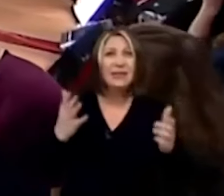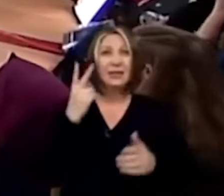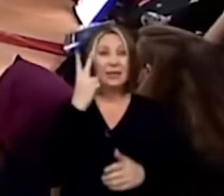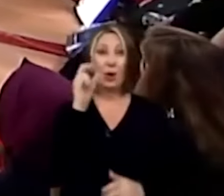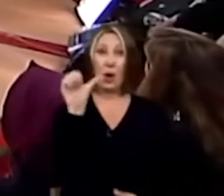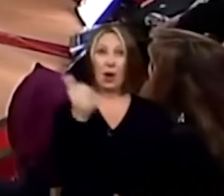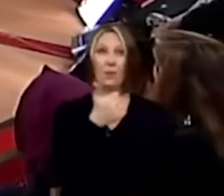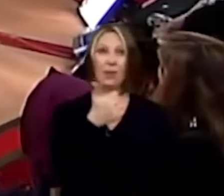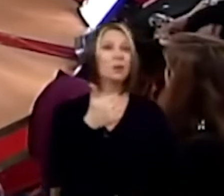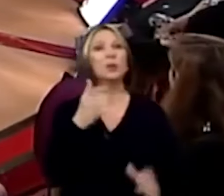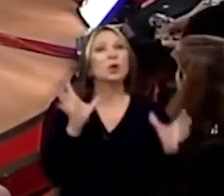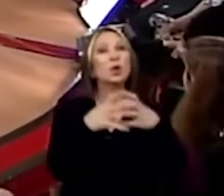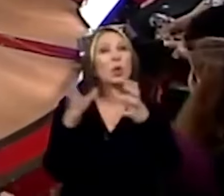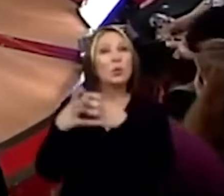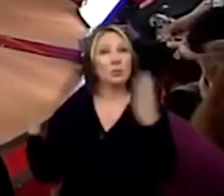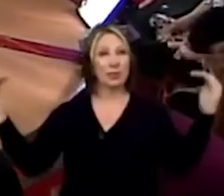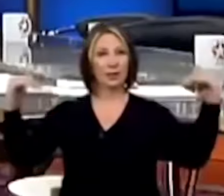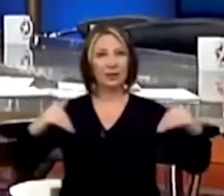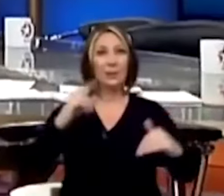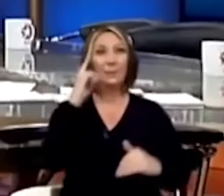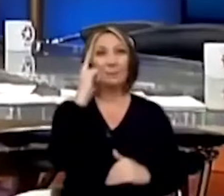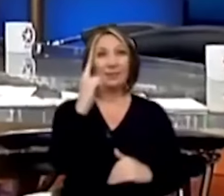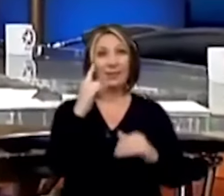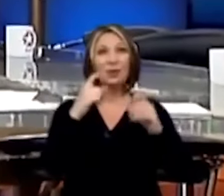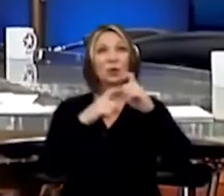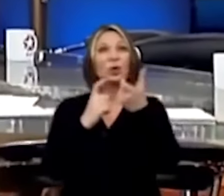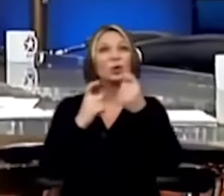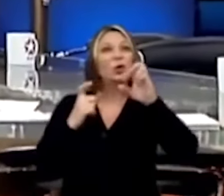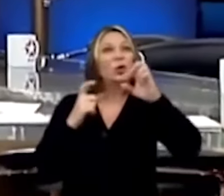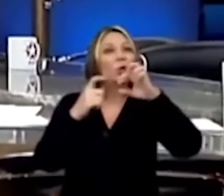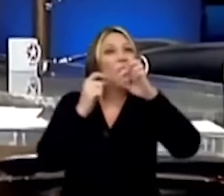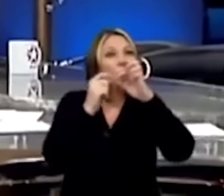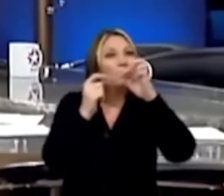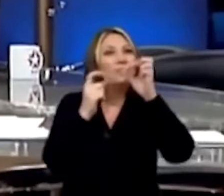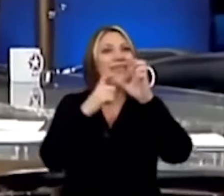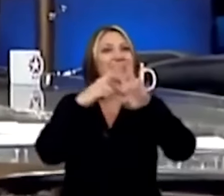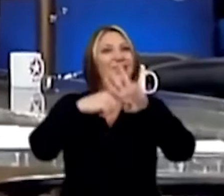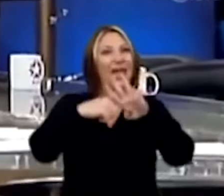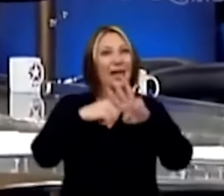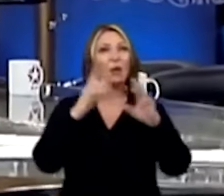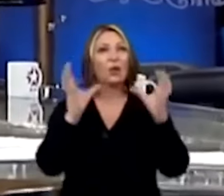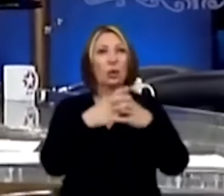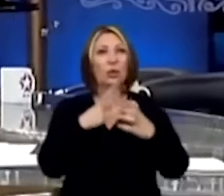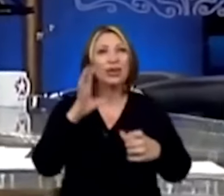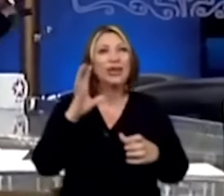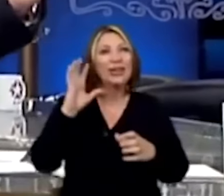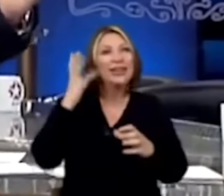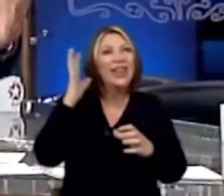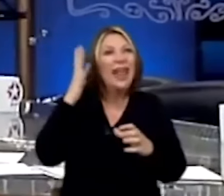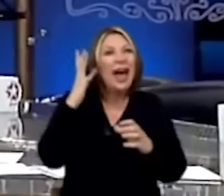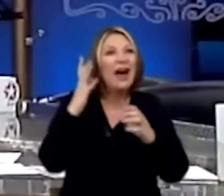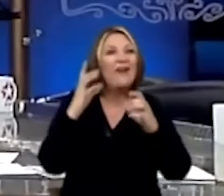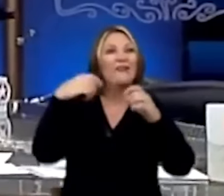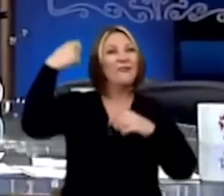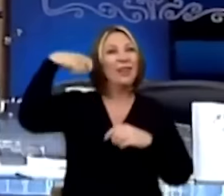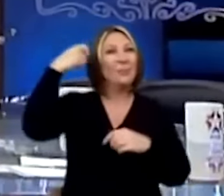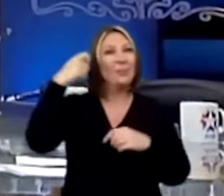iki önemli grup gelecek. Bir tanesi Gupse'nin grubu gelecek. Tabii ki Deliha Film